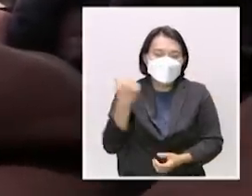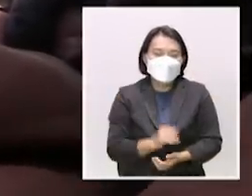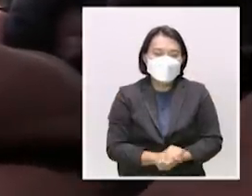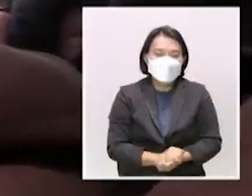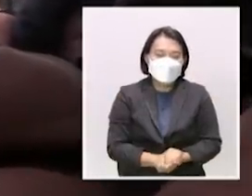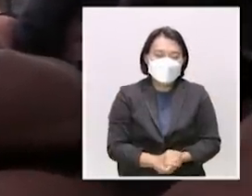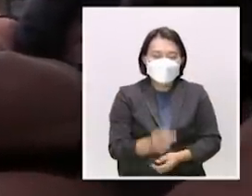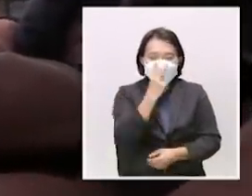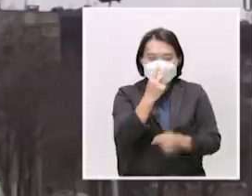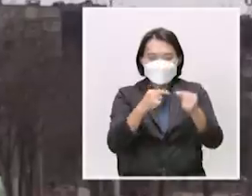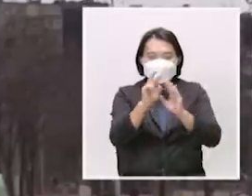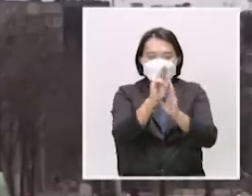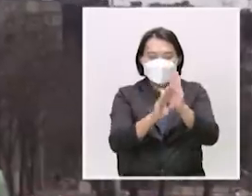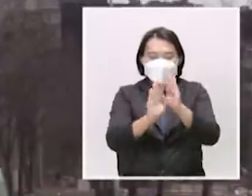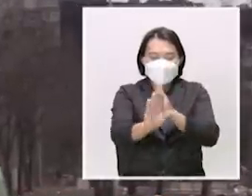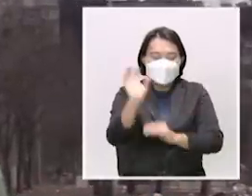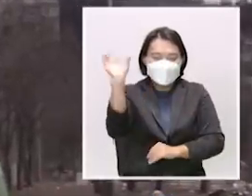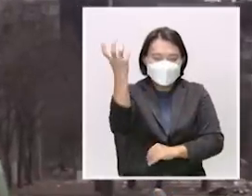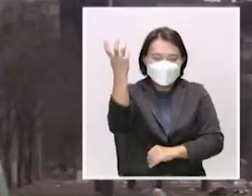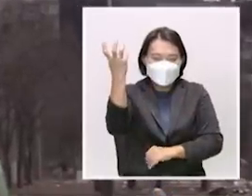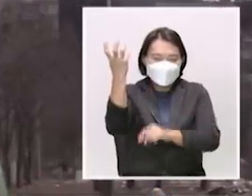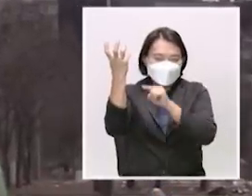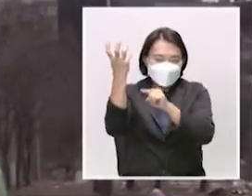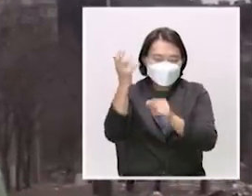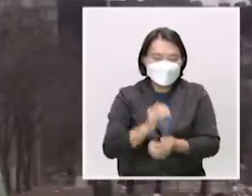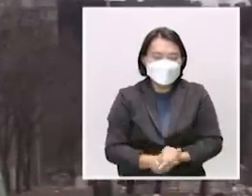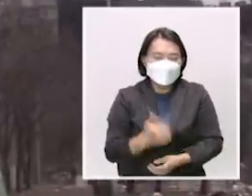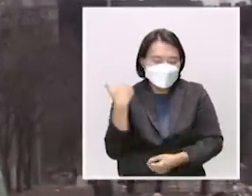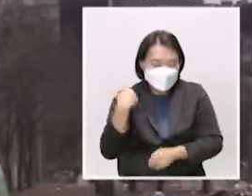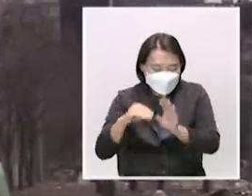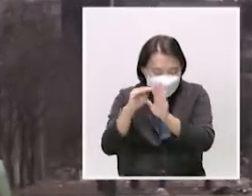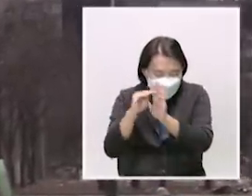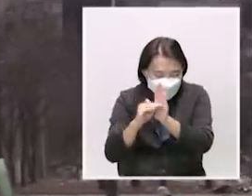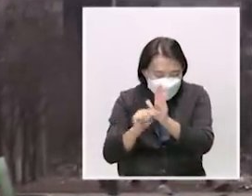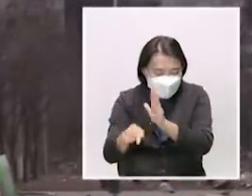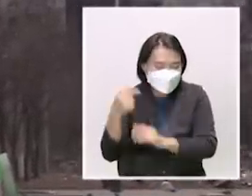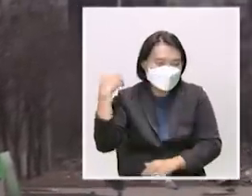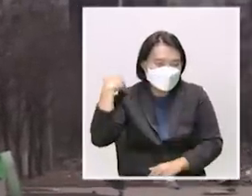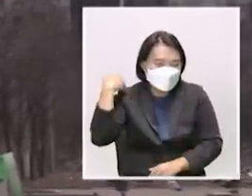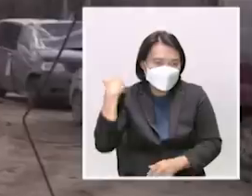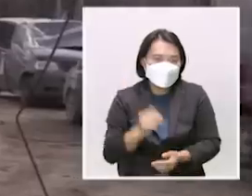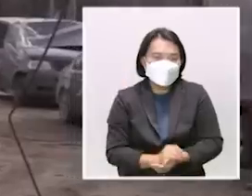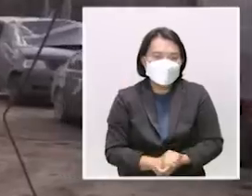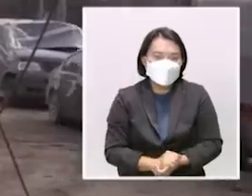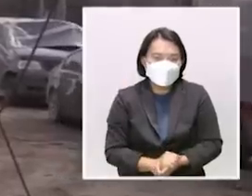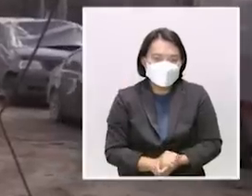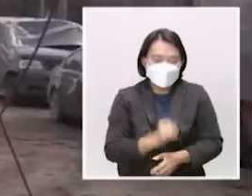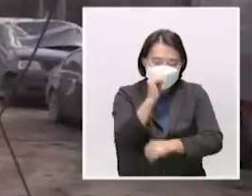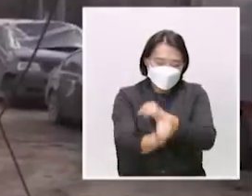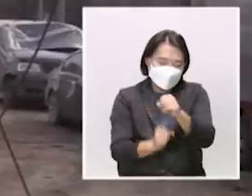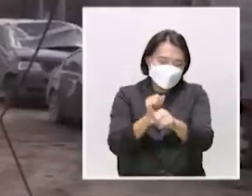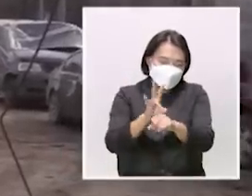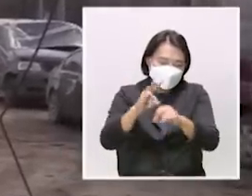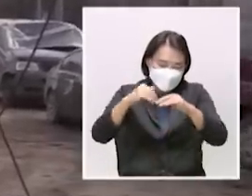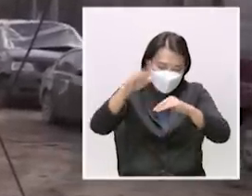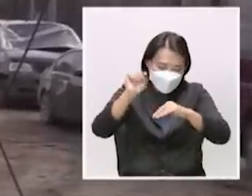จะเหนระเบียบโลก ทึมันตนปั้นทอด มัสั่นคลอnament cada photonระเบีบโกทใช้มาเจ็สบปป